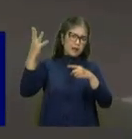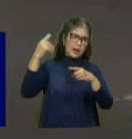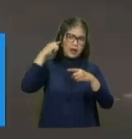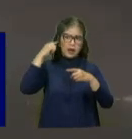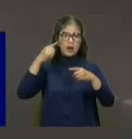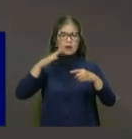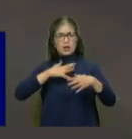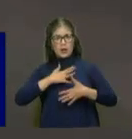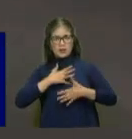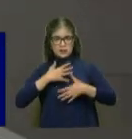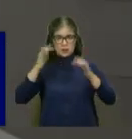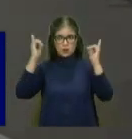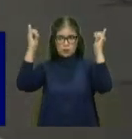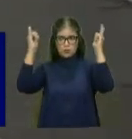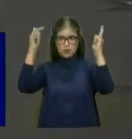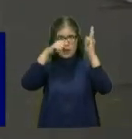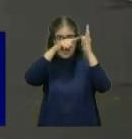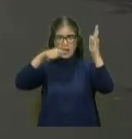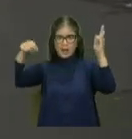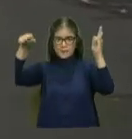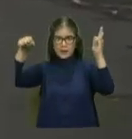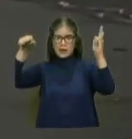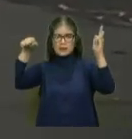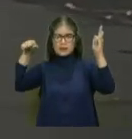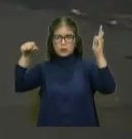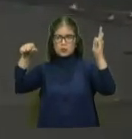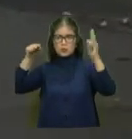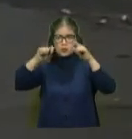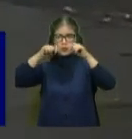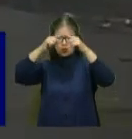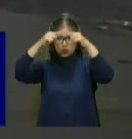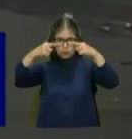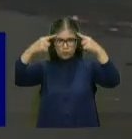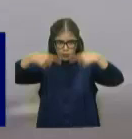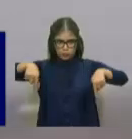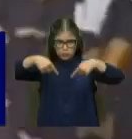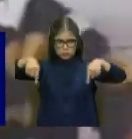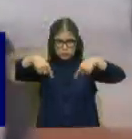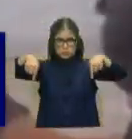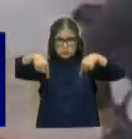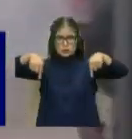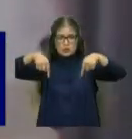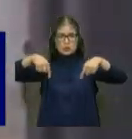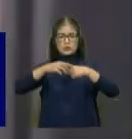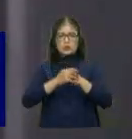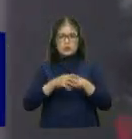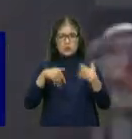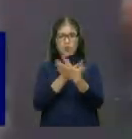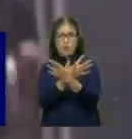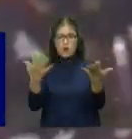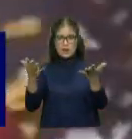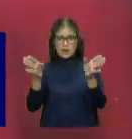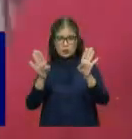terbakar masih keluarkan aliran listrik jatuh ke jalan. Petugas bersama warga menutup sementara Jalan Raya Condet. Petugas